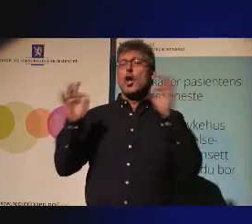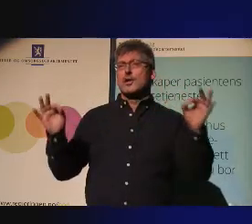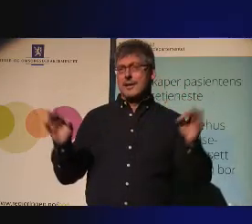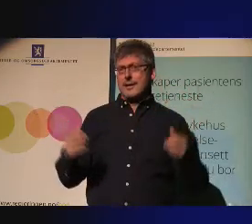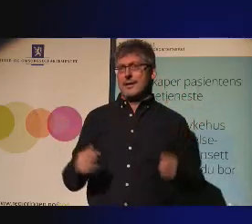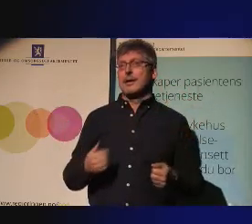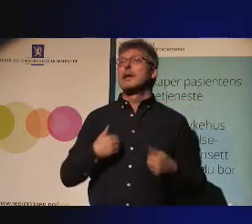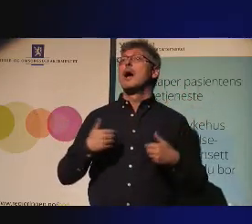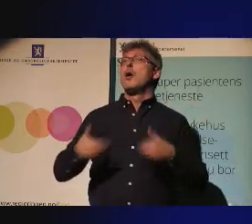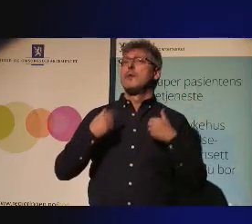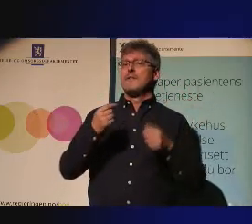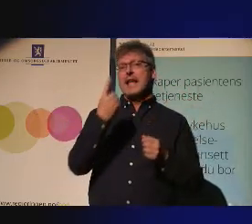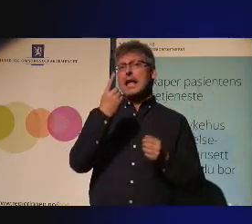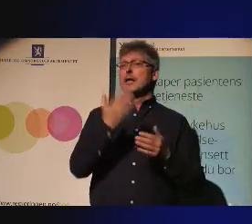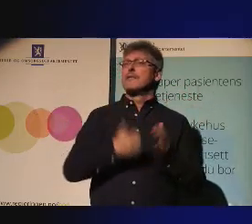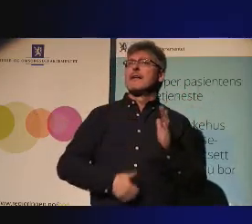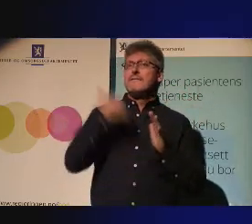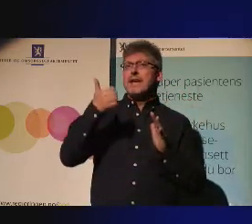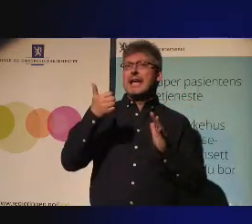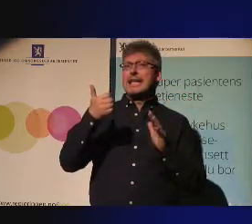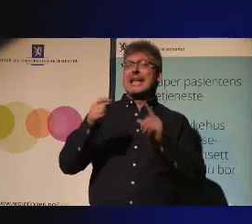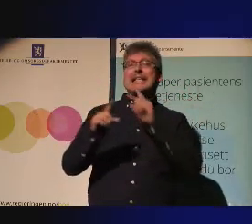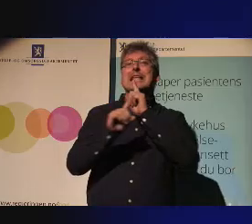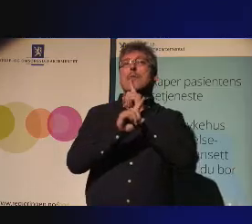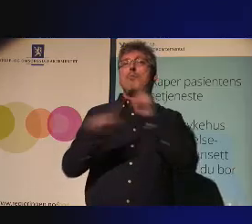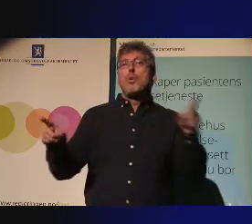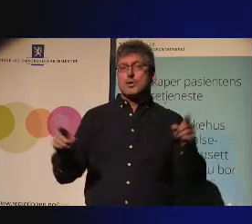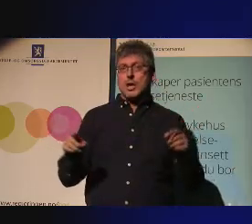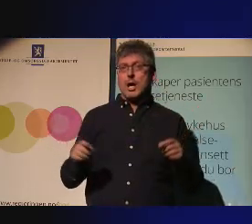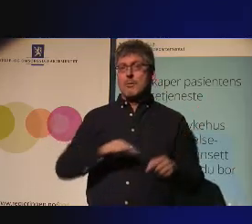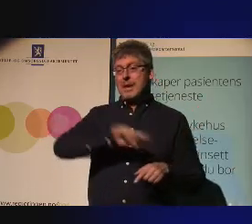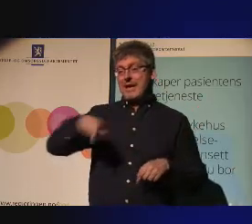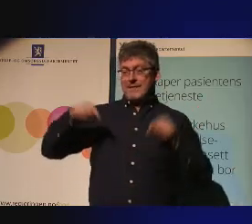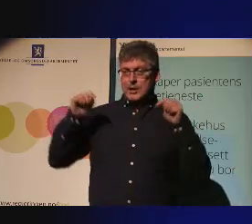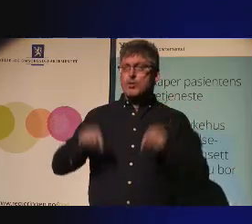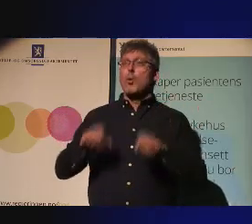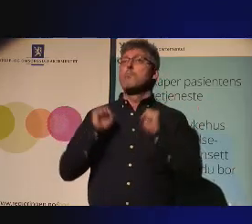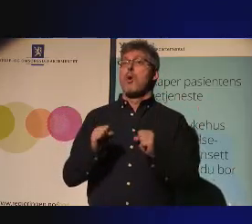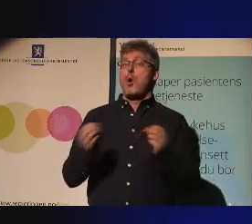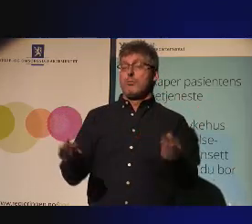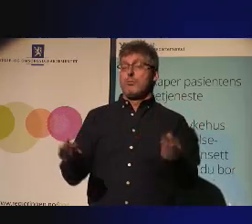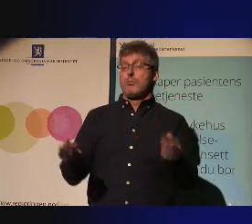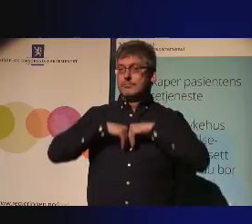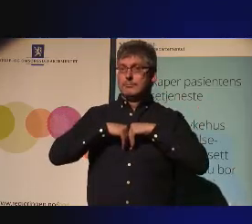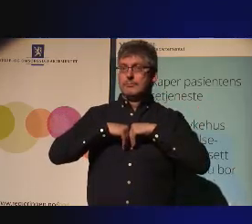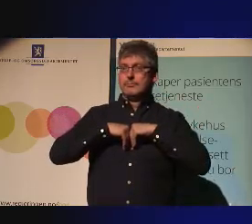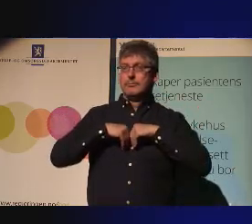er et av de viktigste budskapene vi nå skal ta innover oss og håndtere.